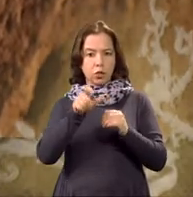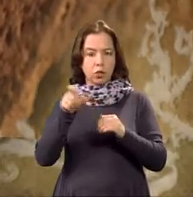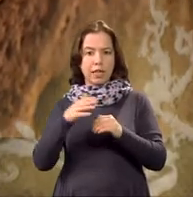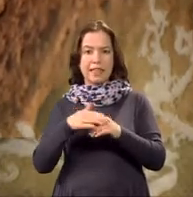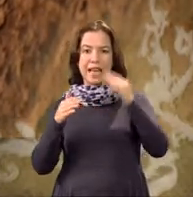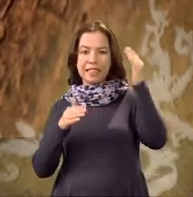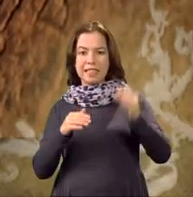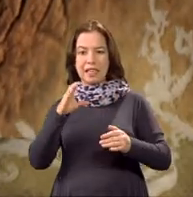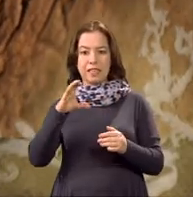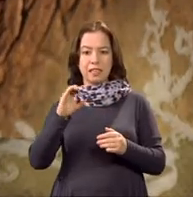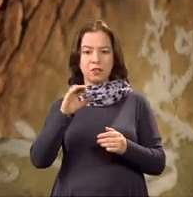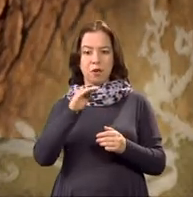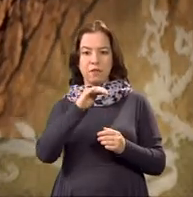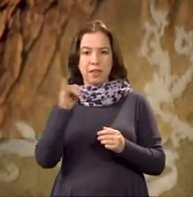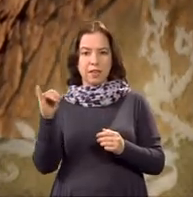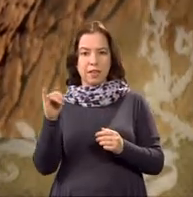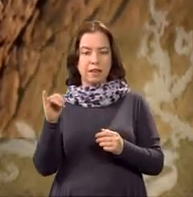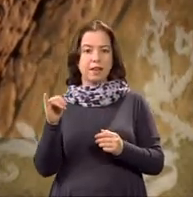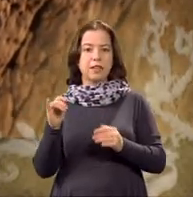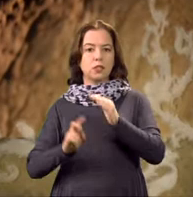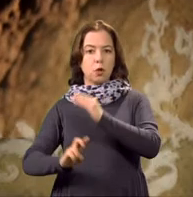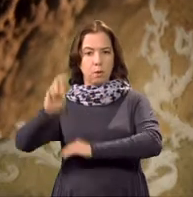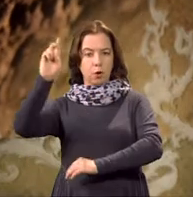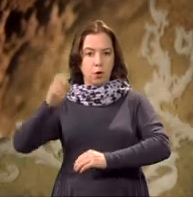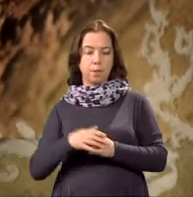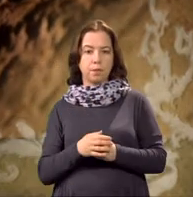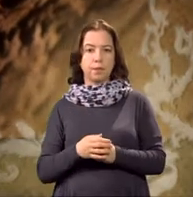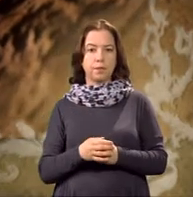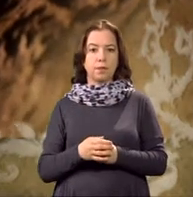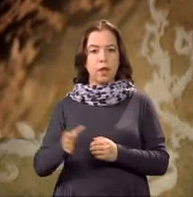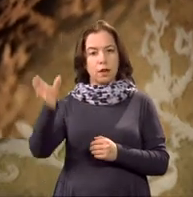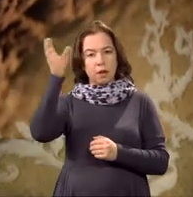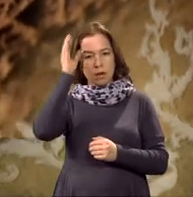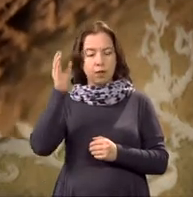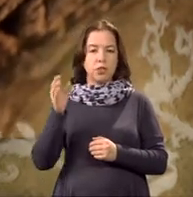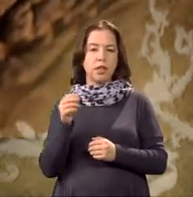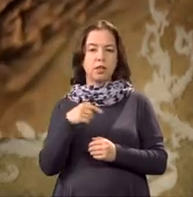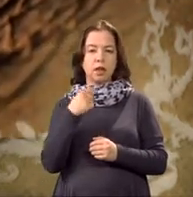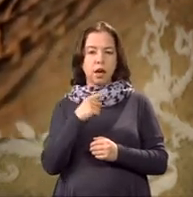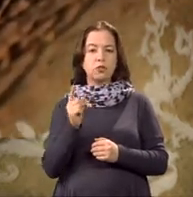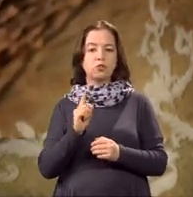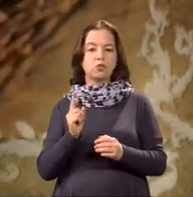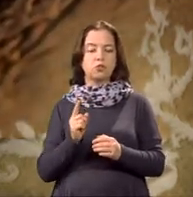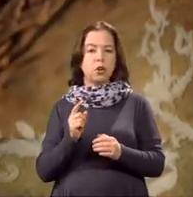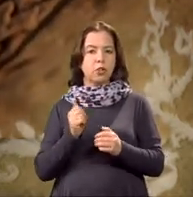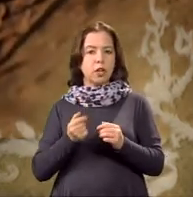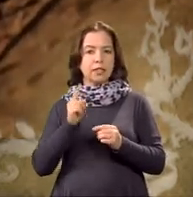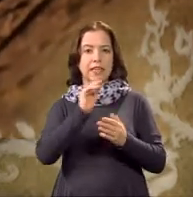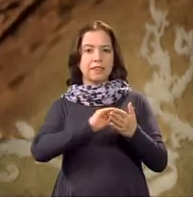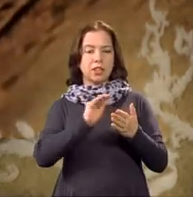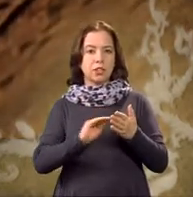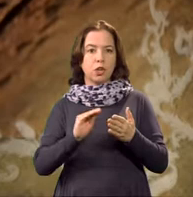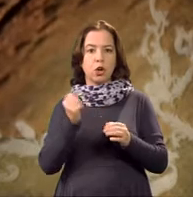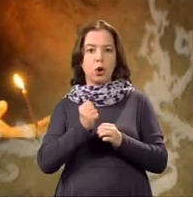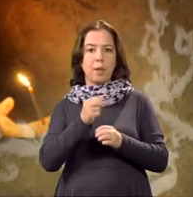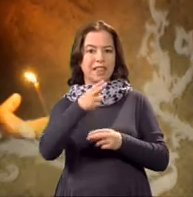стінах Софії Київської. Дослідники кажуть, що частіше за все такі графіті креслили